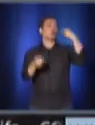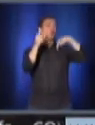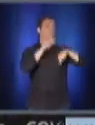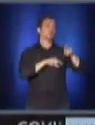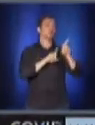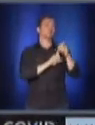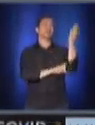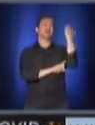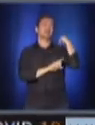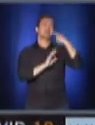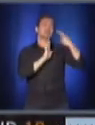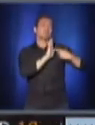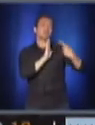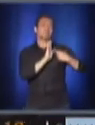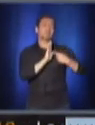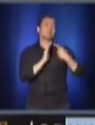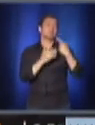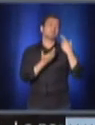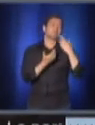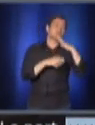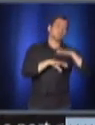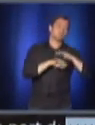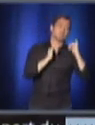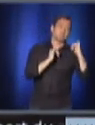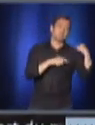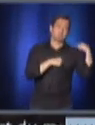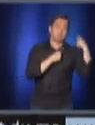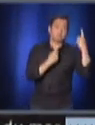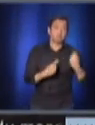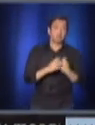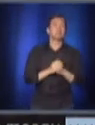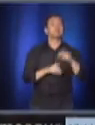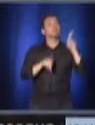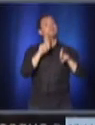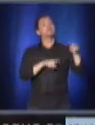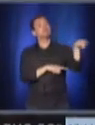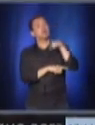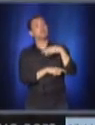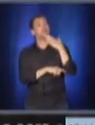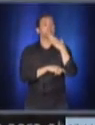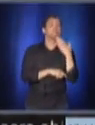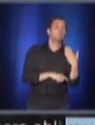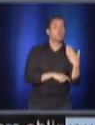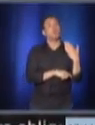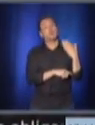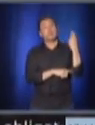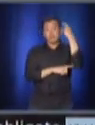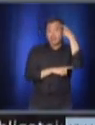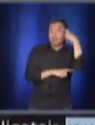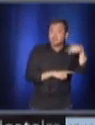plusieurs fois, on se fie à la bonne gestion des gens, à l'intelligence des gens.